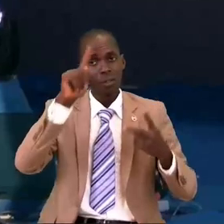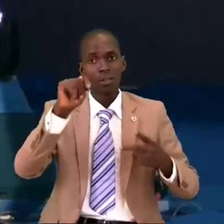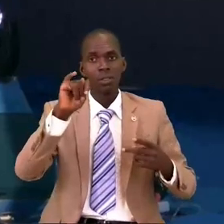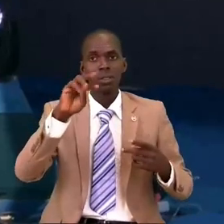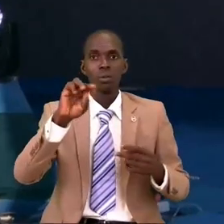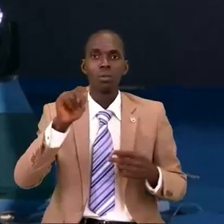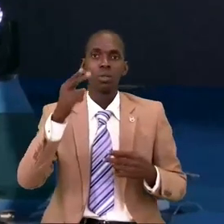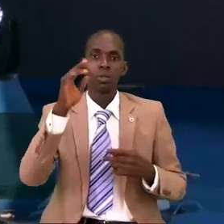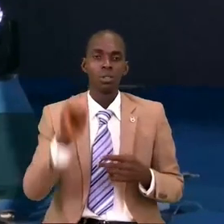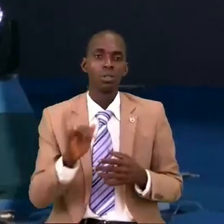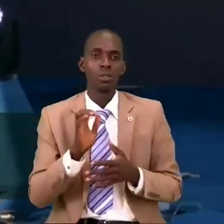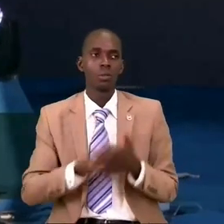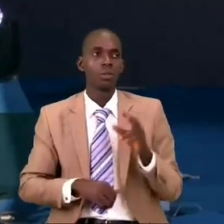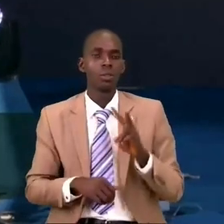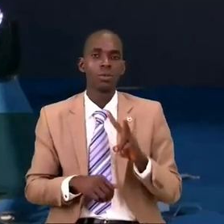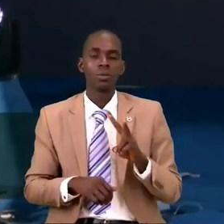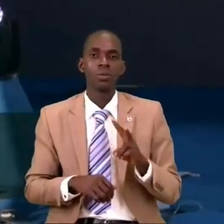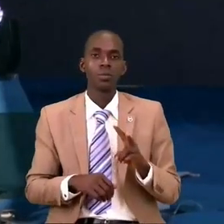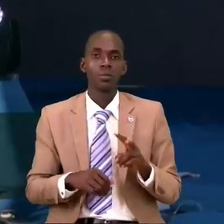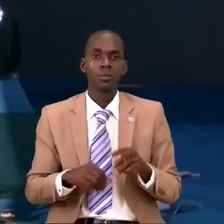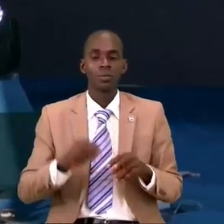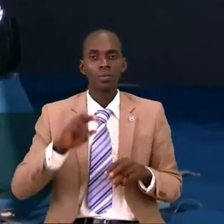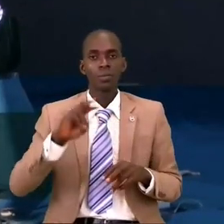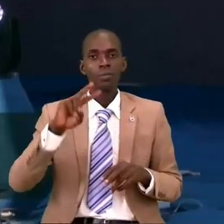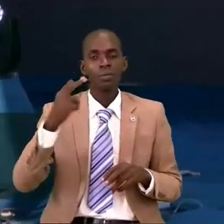2, verset 1.